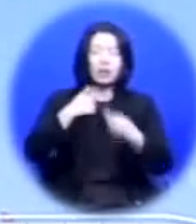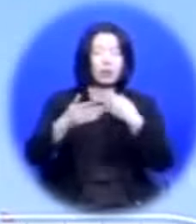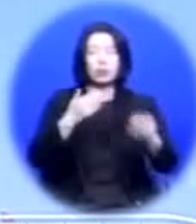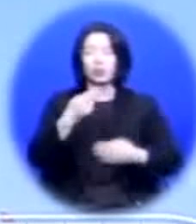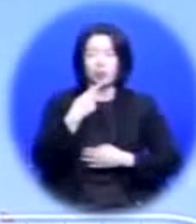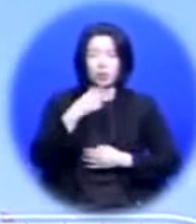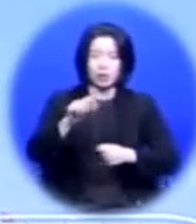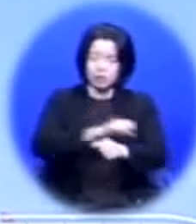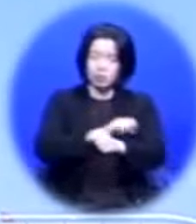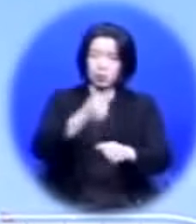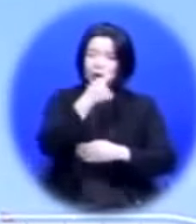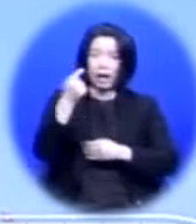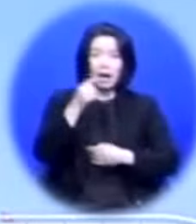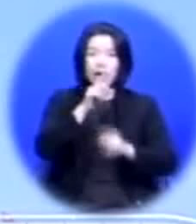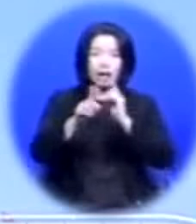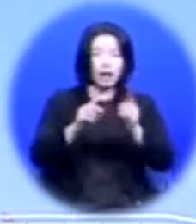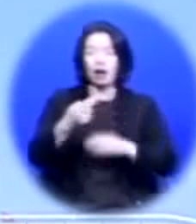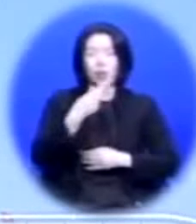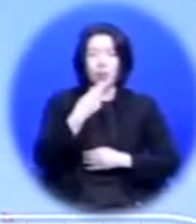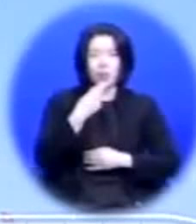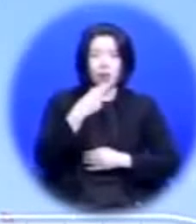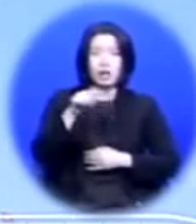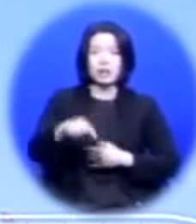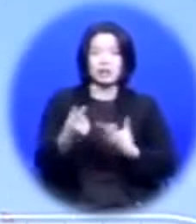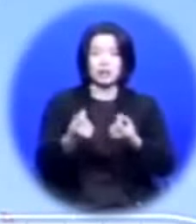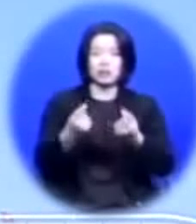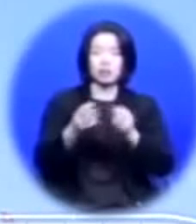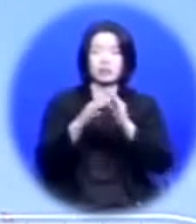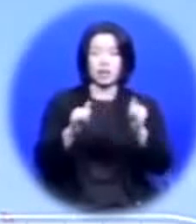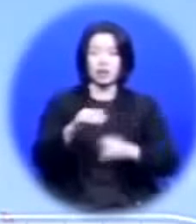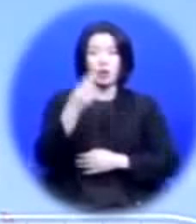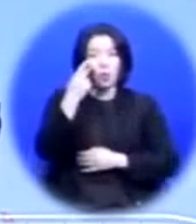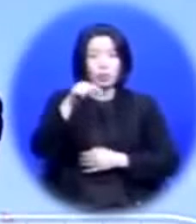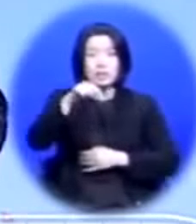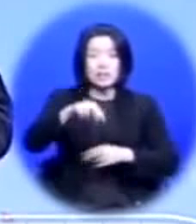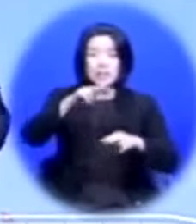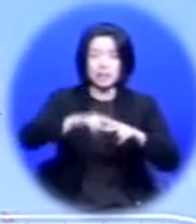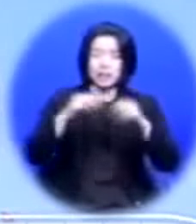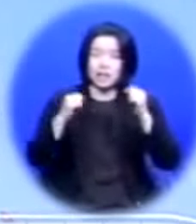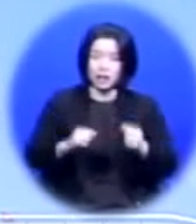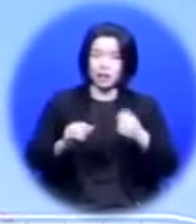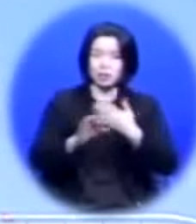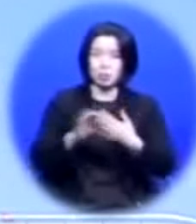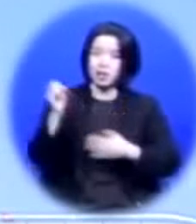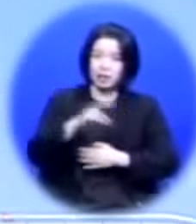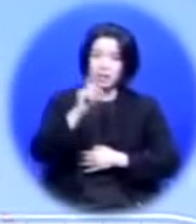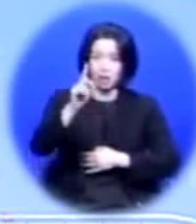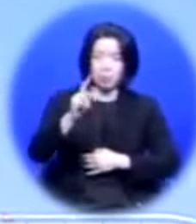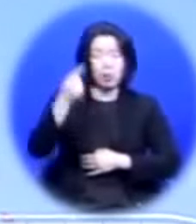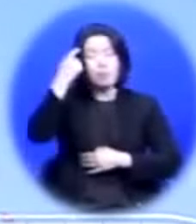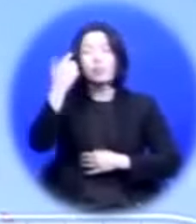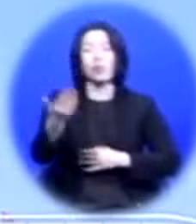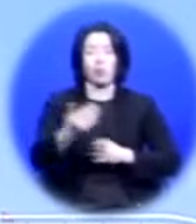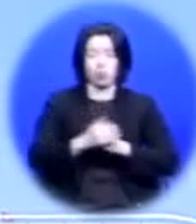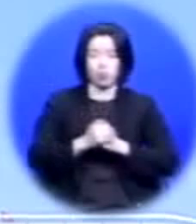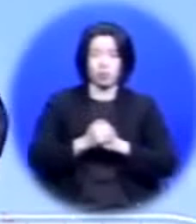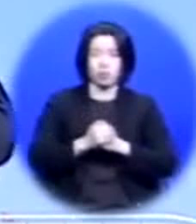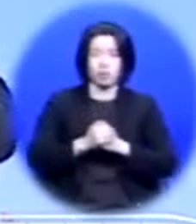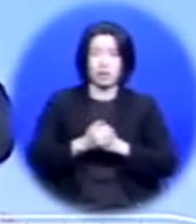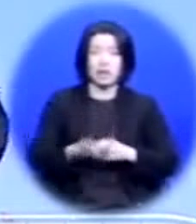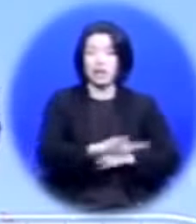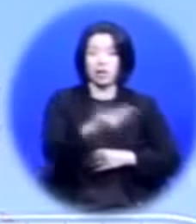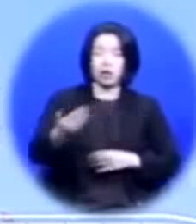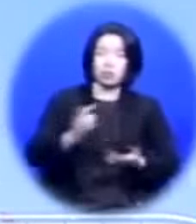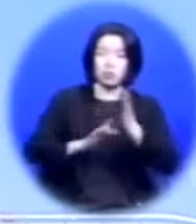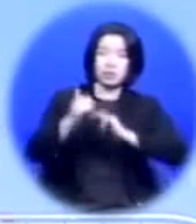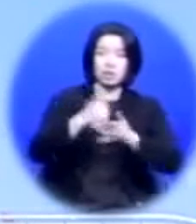간증도 없습니다 그러신 분이 혹시이 자리에 계시면 다시 한번 제가 물어보고 싶어요 여러분